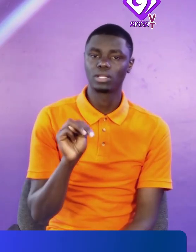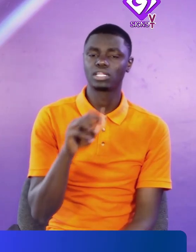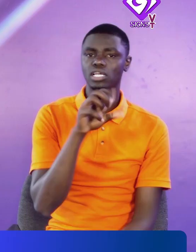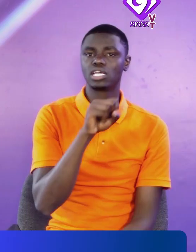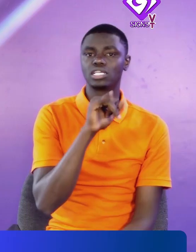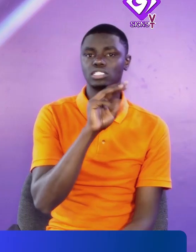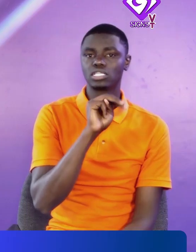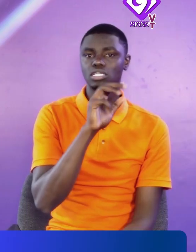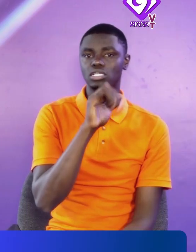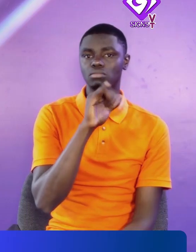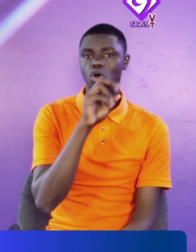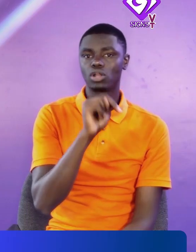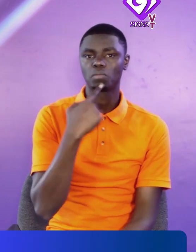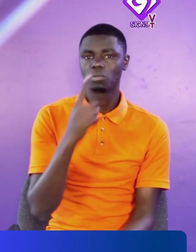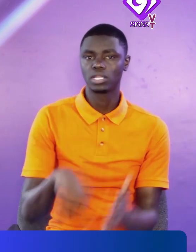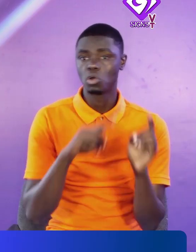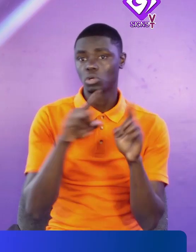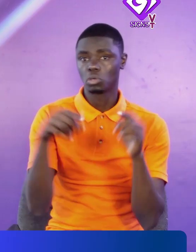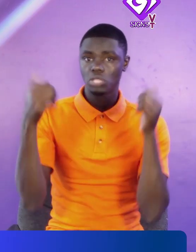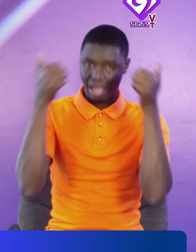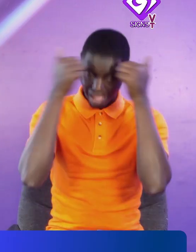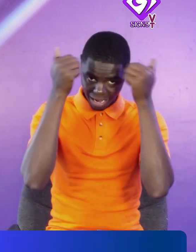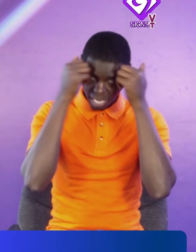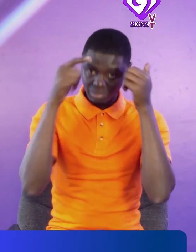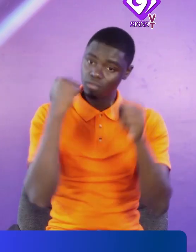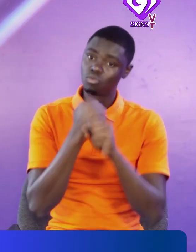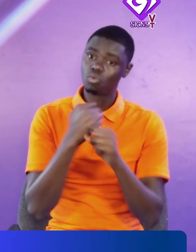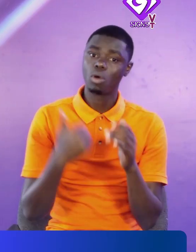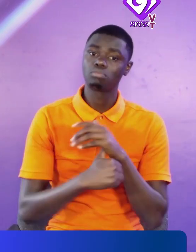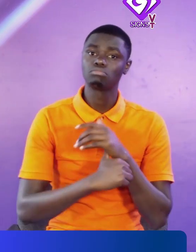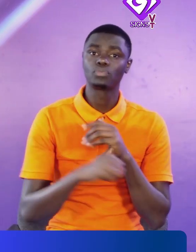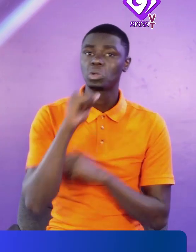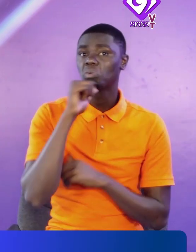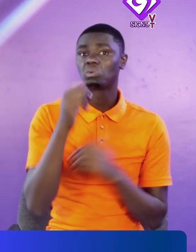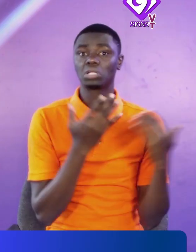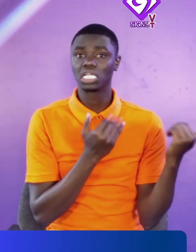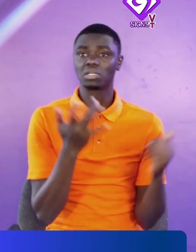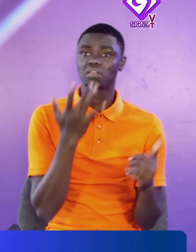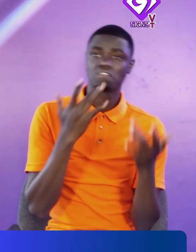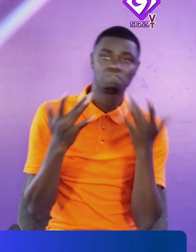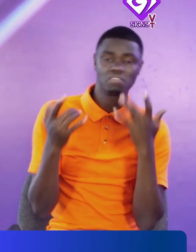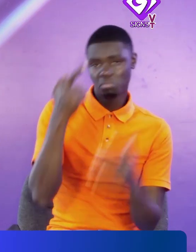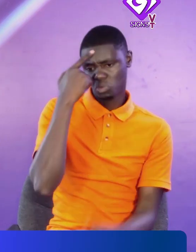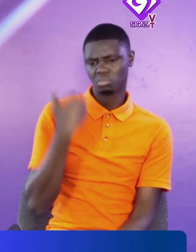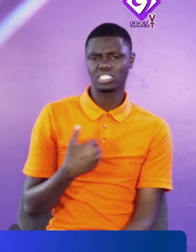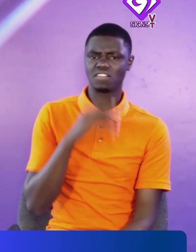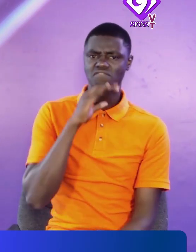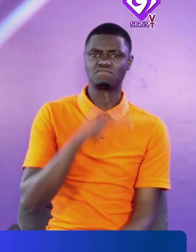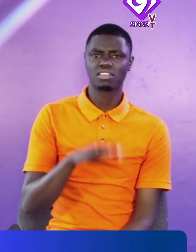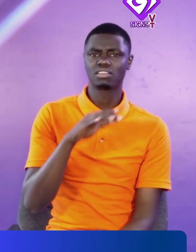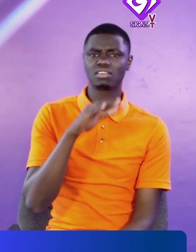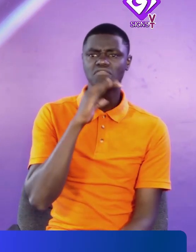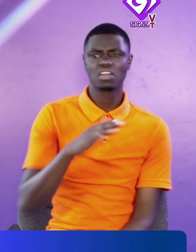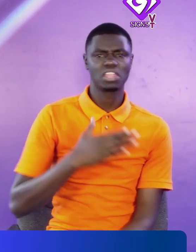mimi ukikuja akademi ya Atletico Madrid ni ujitume. Usikuje ati una expect favors juu mimi ni babako. In fact, Diego Simeone